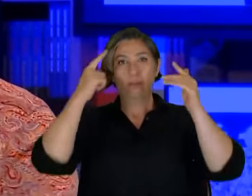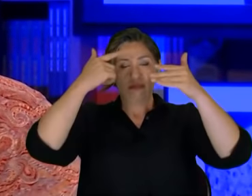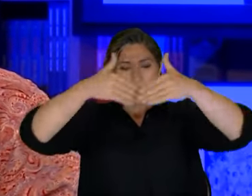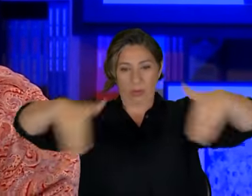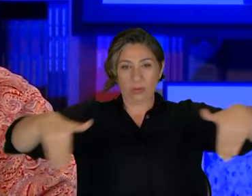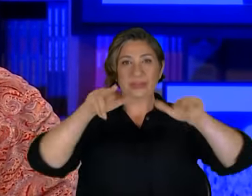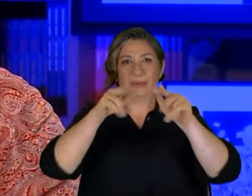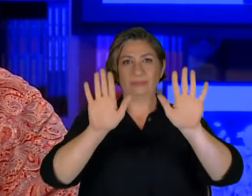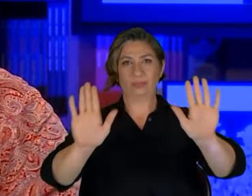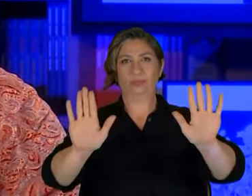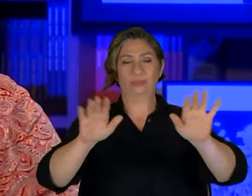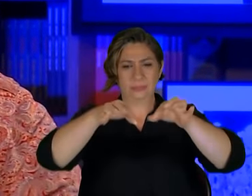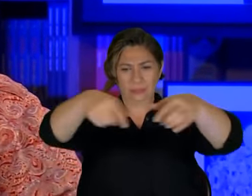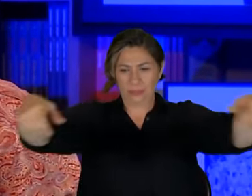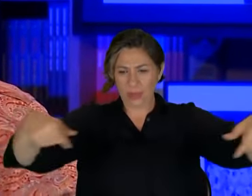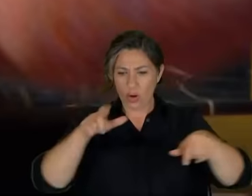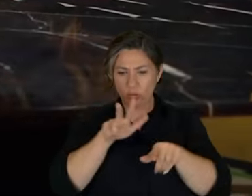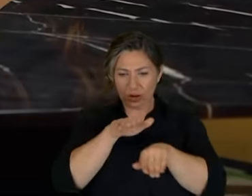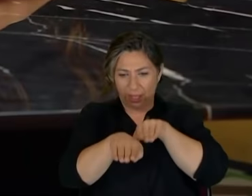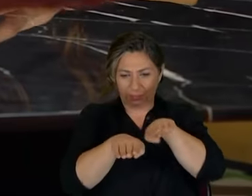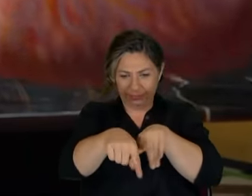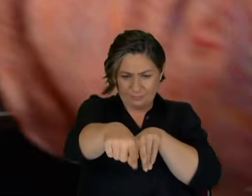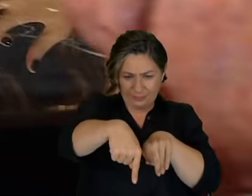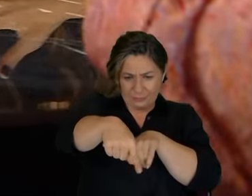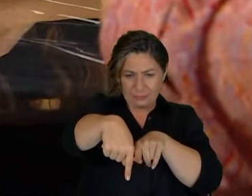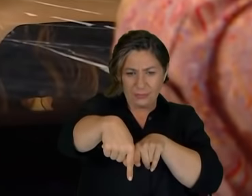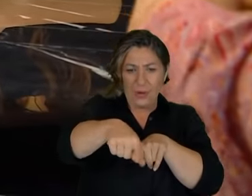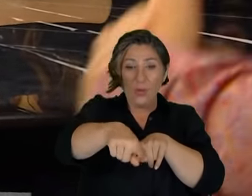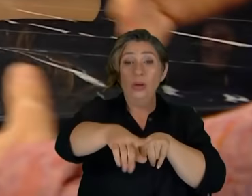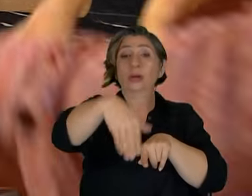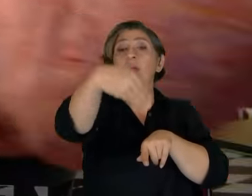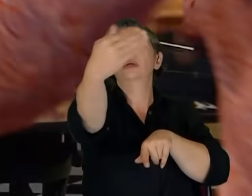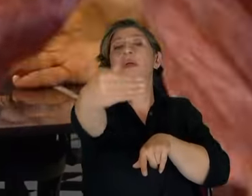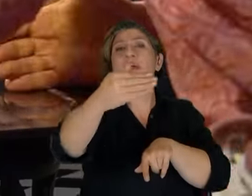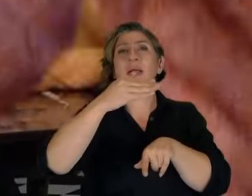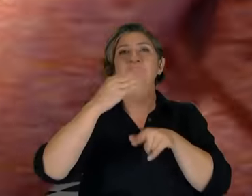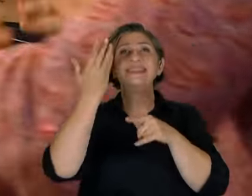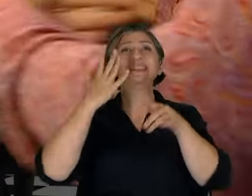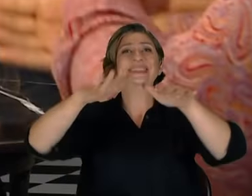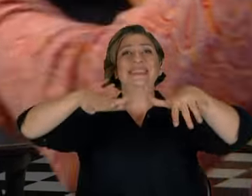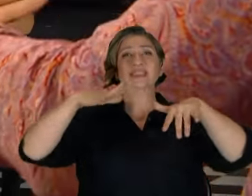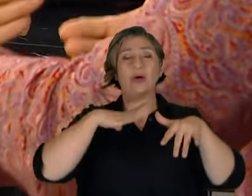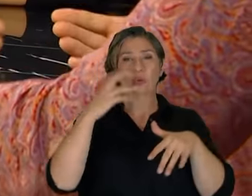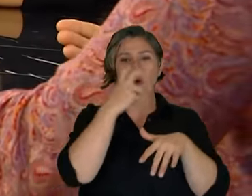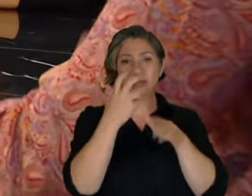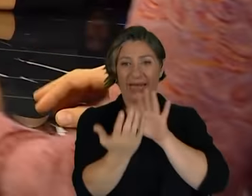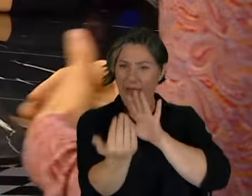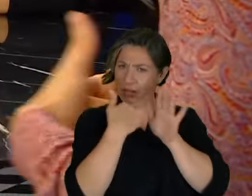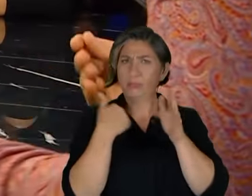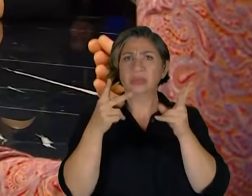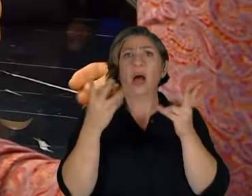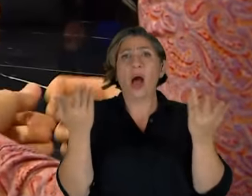gibi. Böyle bir 3 adım var aramızda. O şeridin ardında duruyorlar ve aslında konserde bize